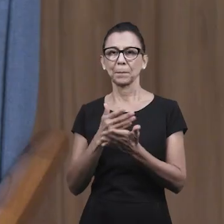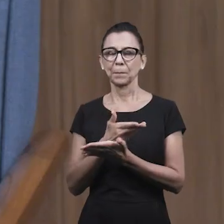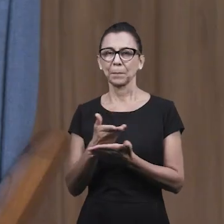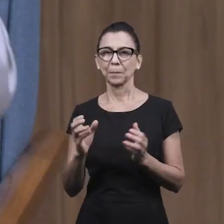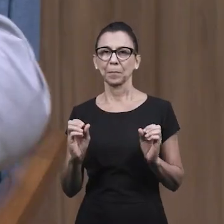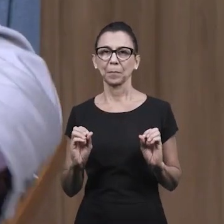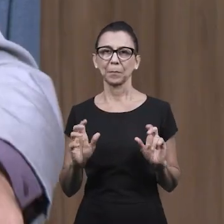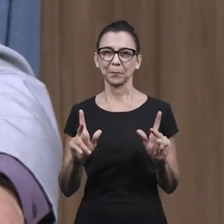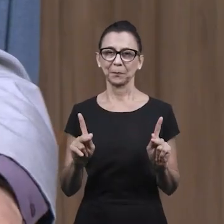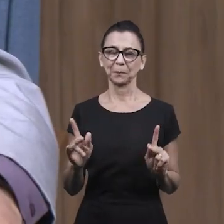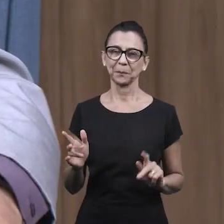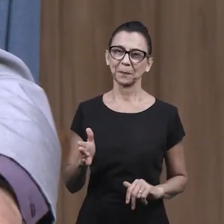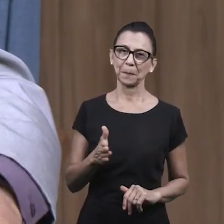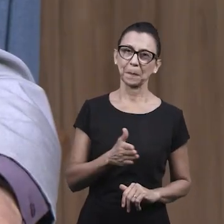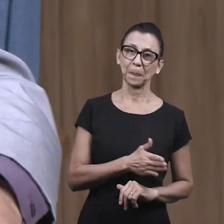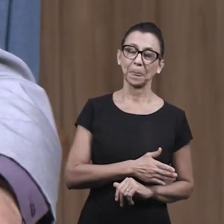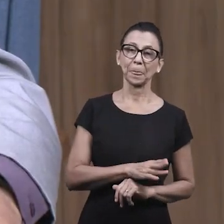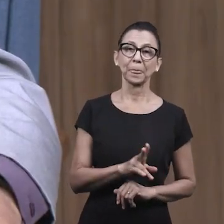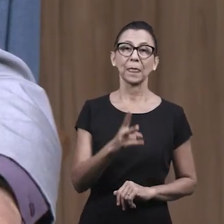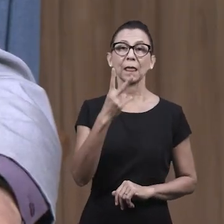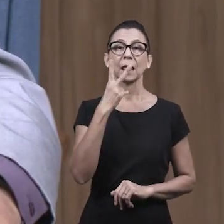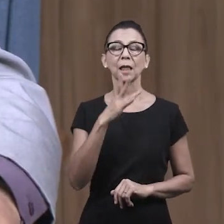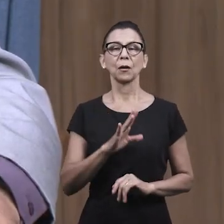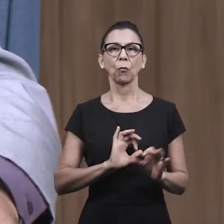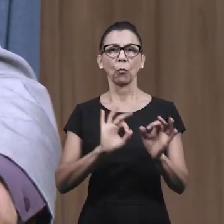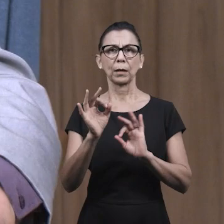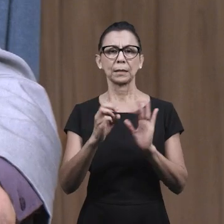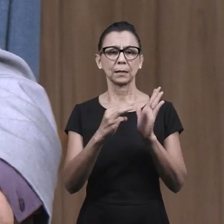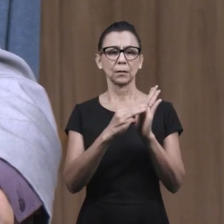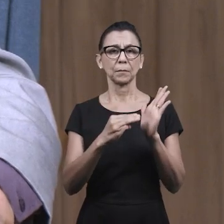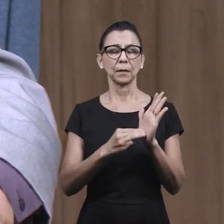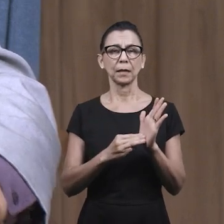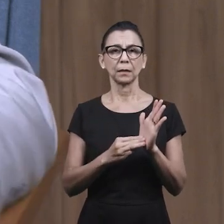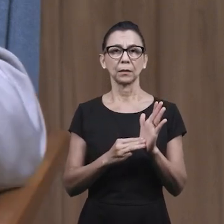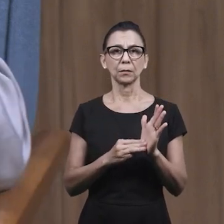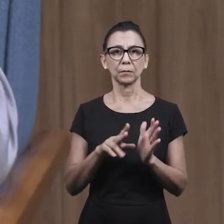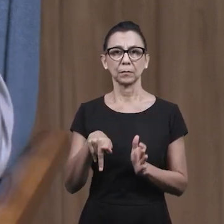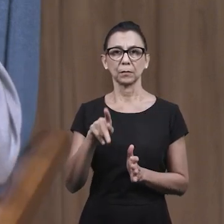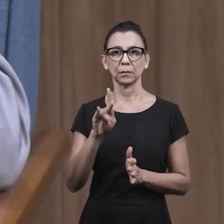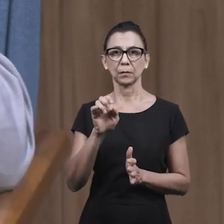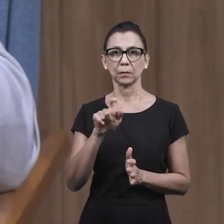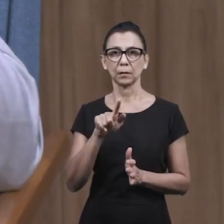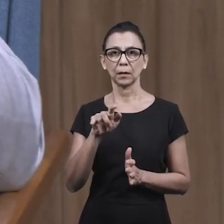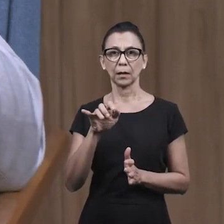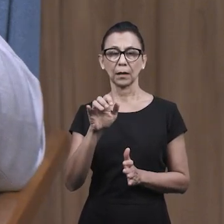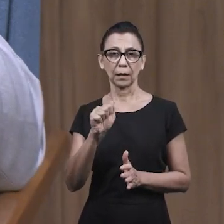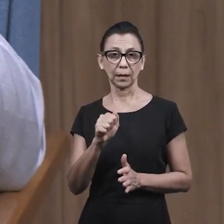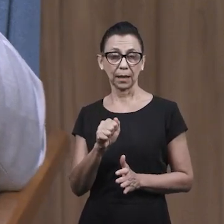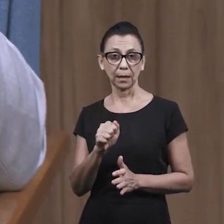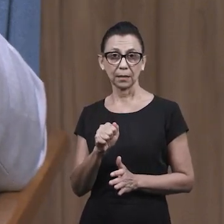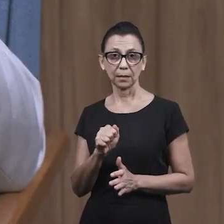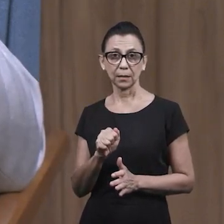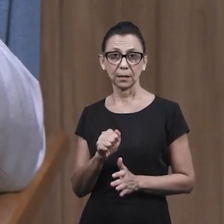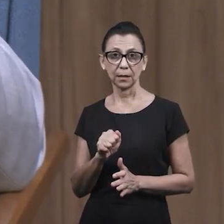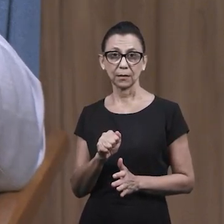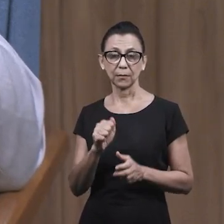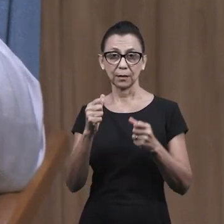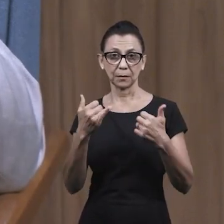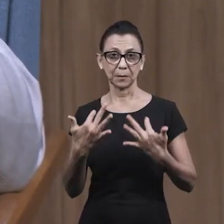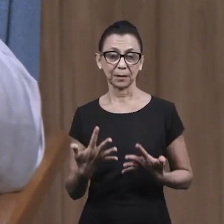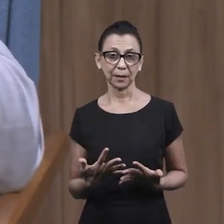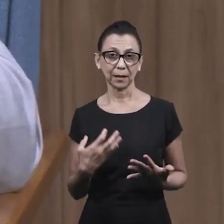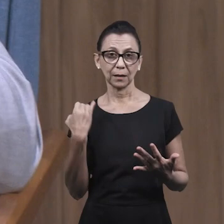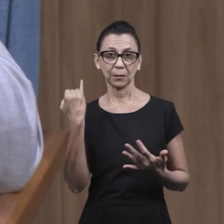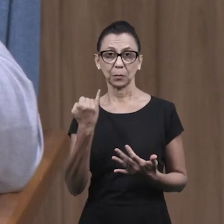Très bien. Maintenant, vous assistez le volet organisation et méthode où le professeur Kaiser Nunes va continuer à aborder l'importance